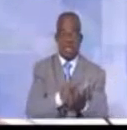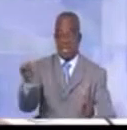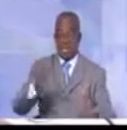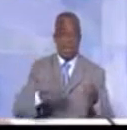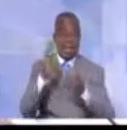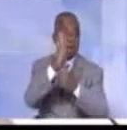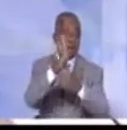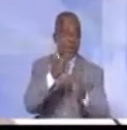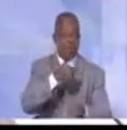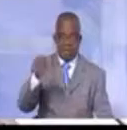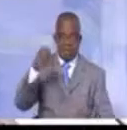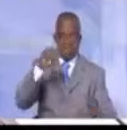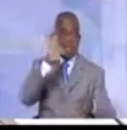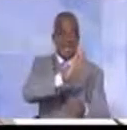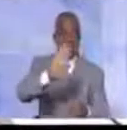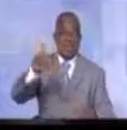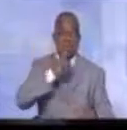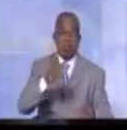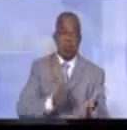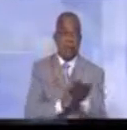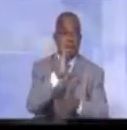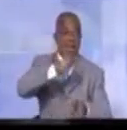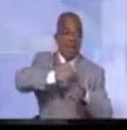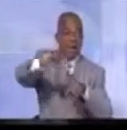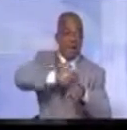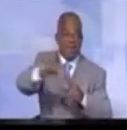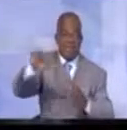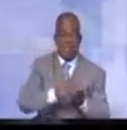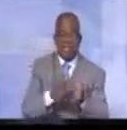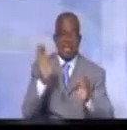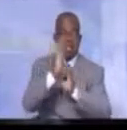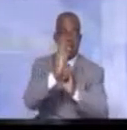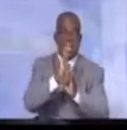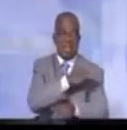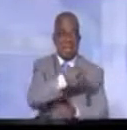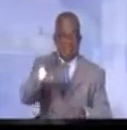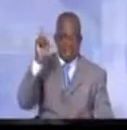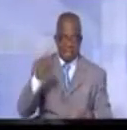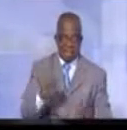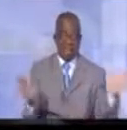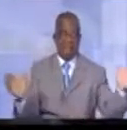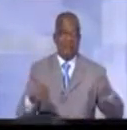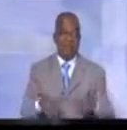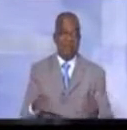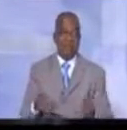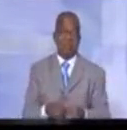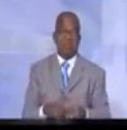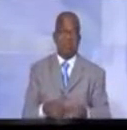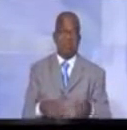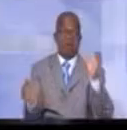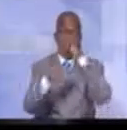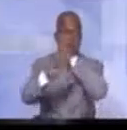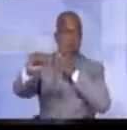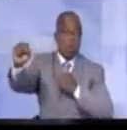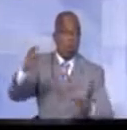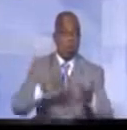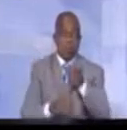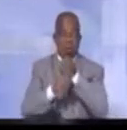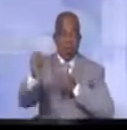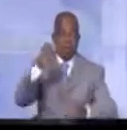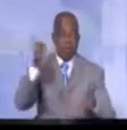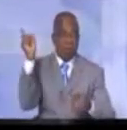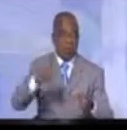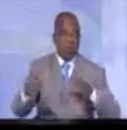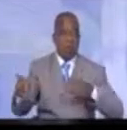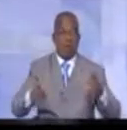les enfants sont bien formés c'est un exemple que nous allons mettre sur la table dans le cadre l'assainissement des